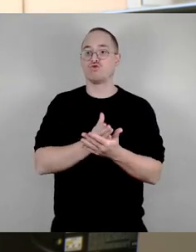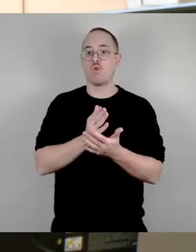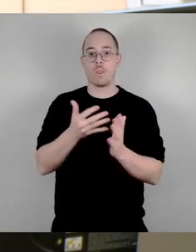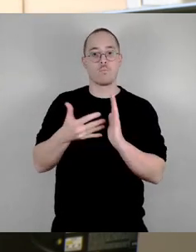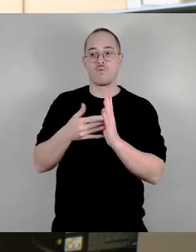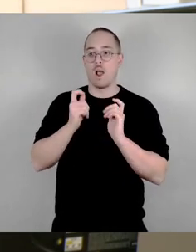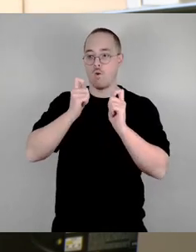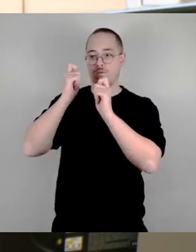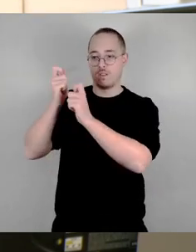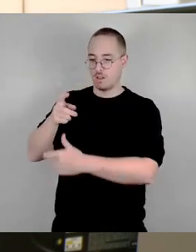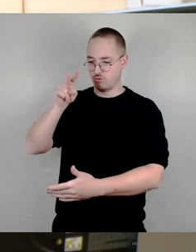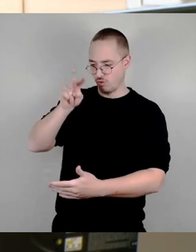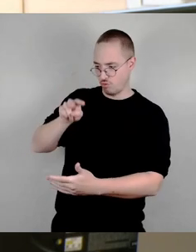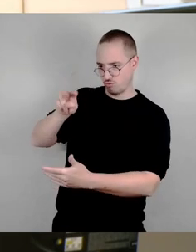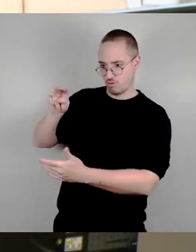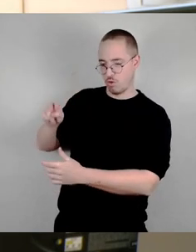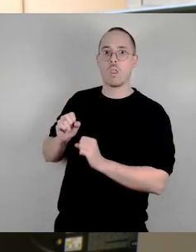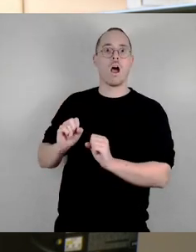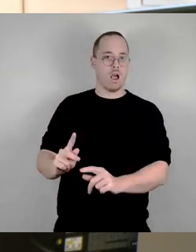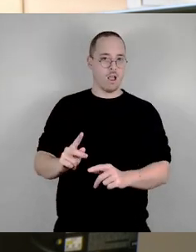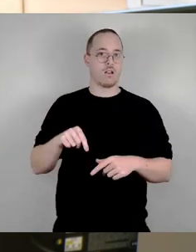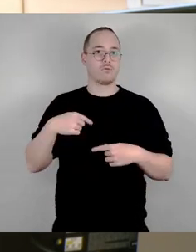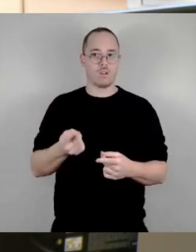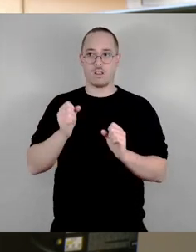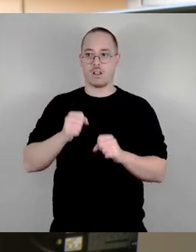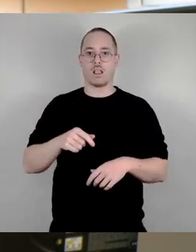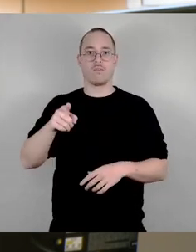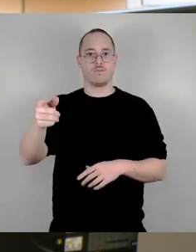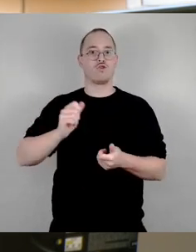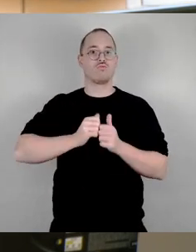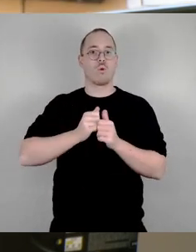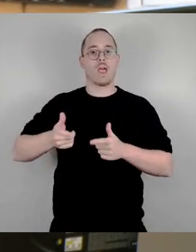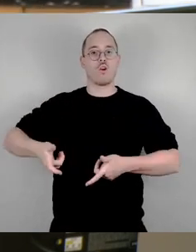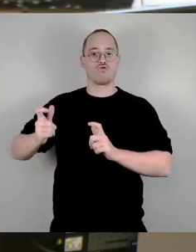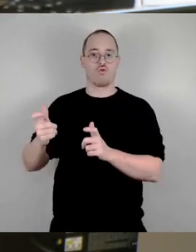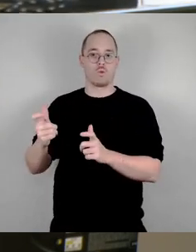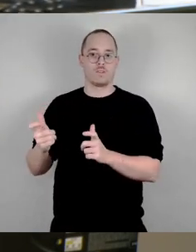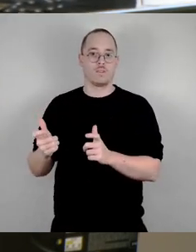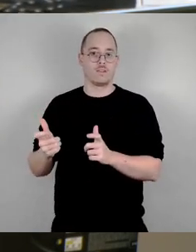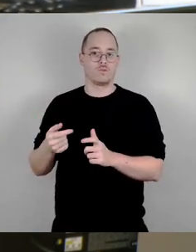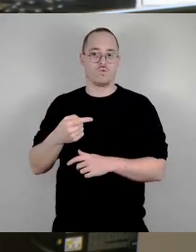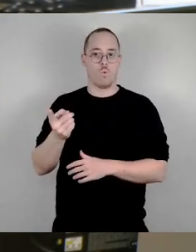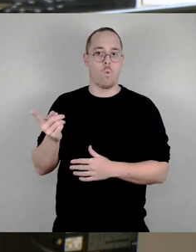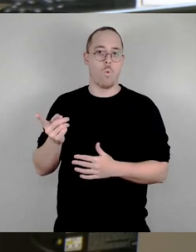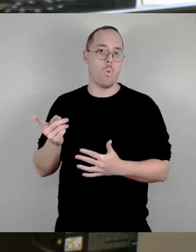konnte, was geht und was geht nicht. Thorsten, das war dir gerade so wichtig. Ich fände es cool, wenn du jetzt mit zuhörst.